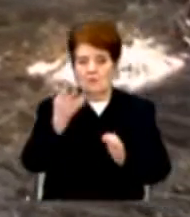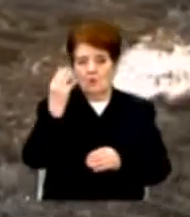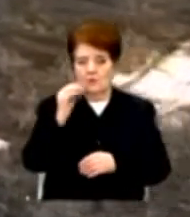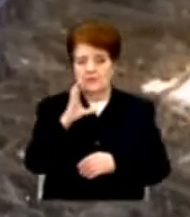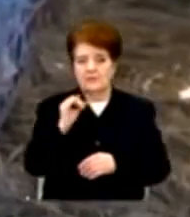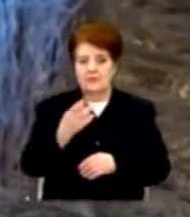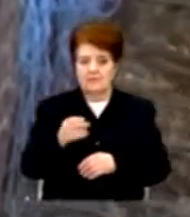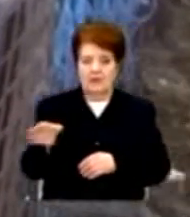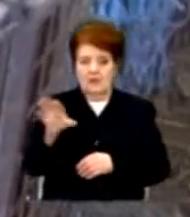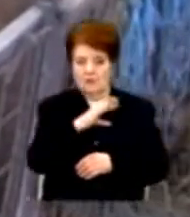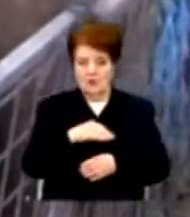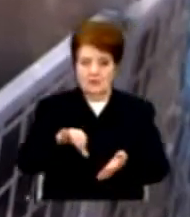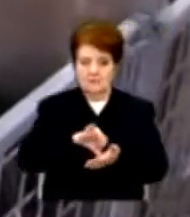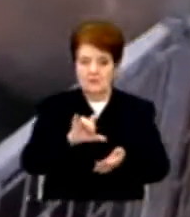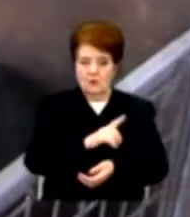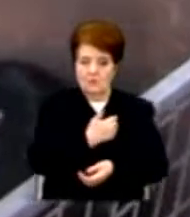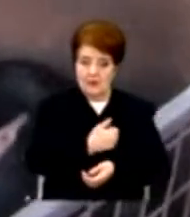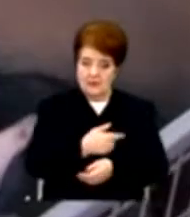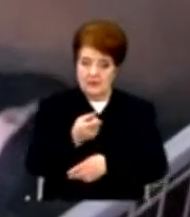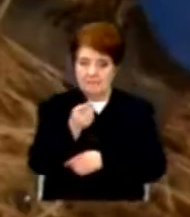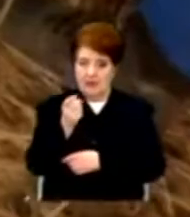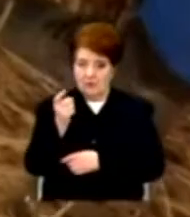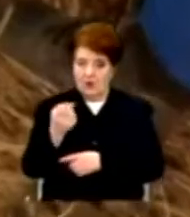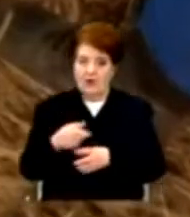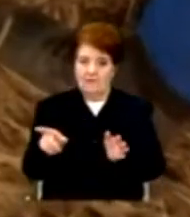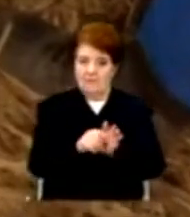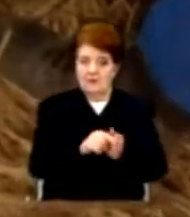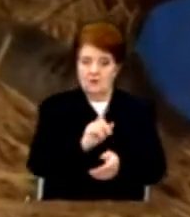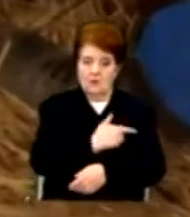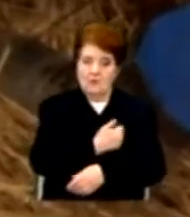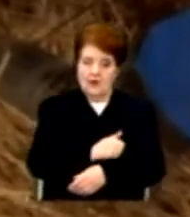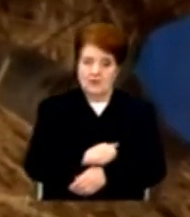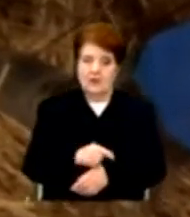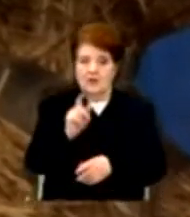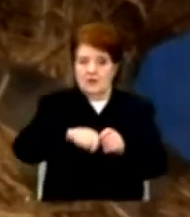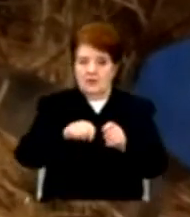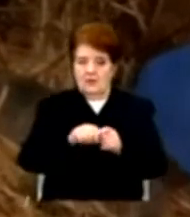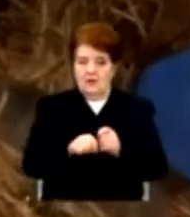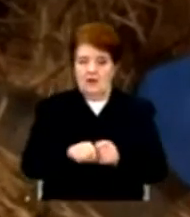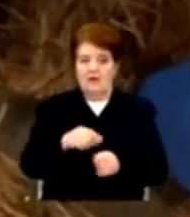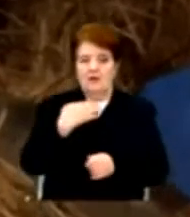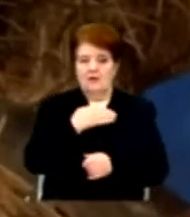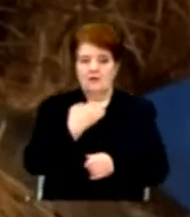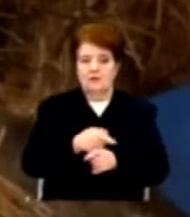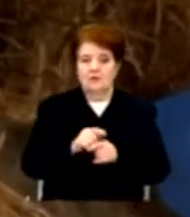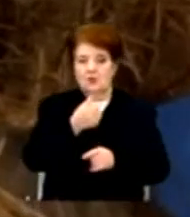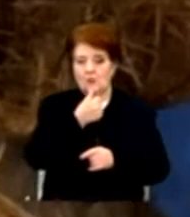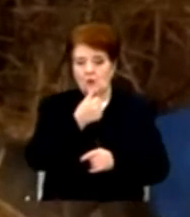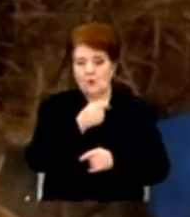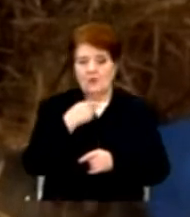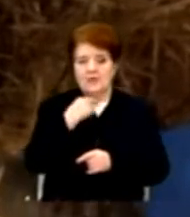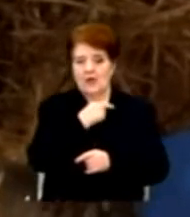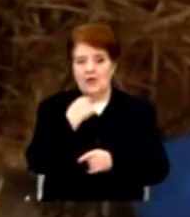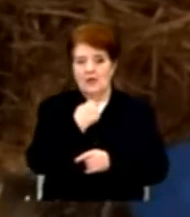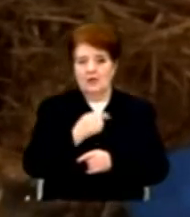toate vânăturile trebuie să participe un medic veterinar ce va monitoriza respectarea cerințelor de biosecuritate și va preleva probe din carnea